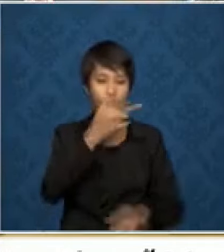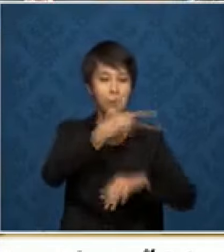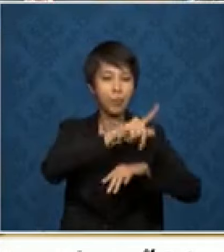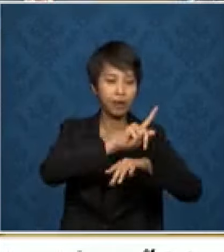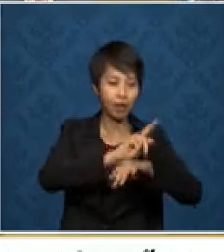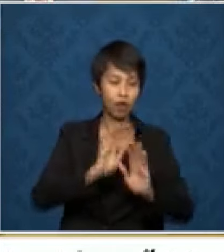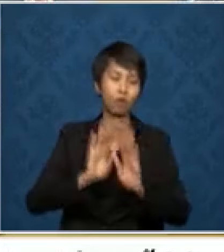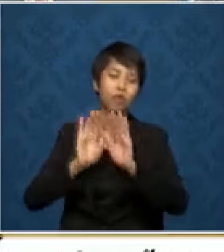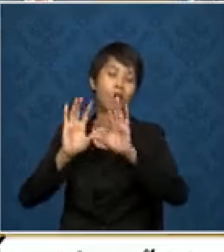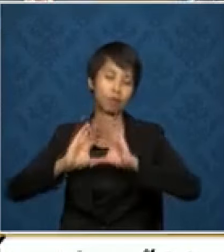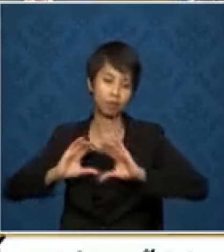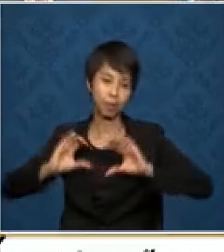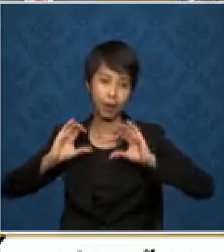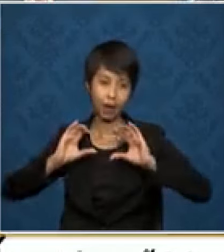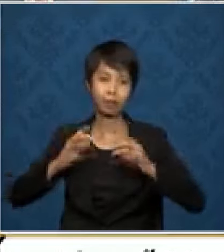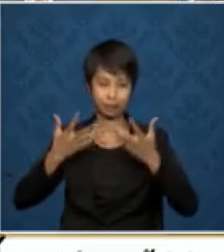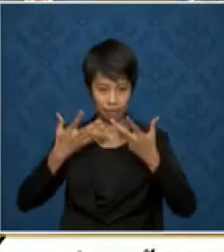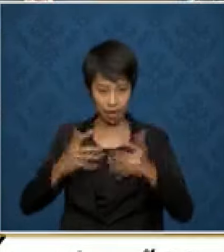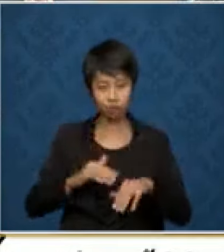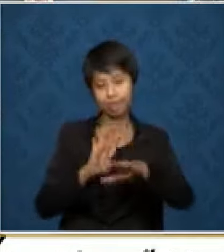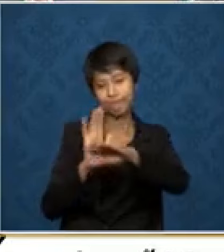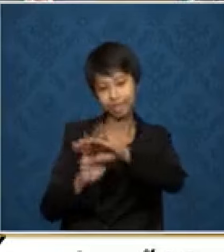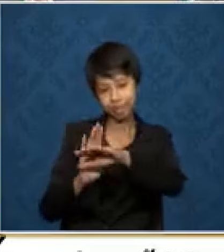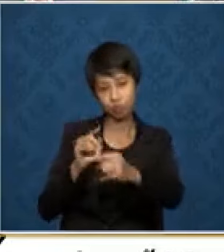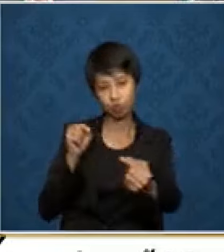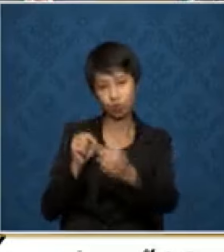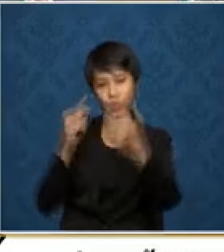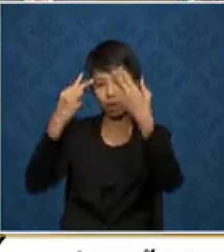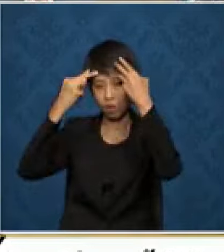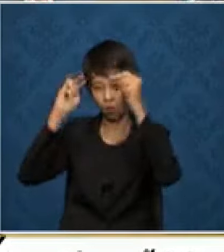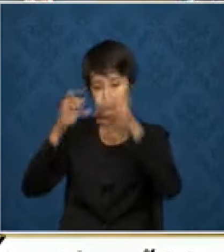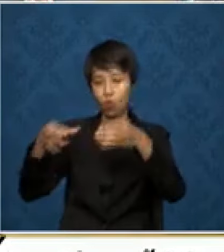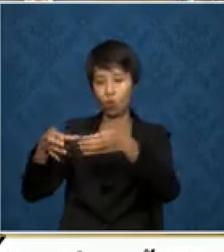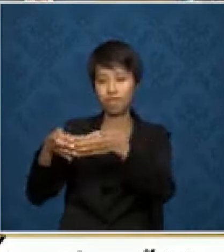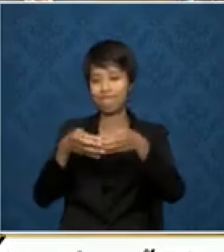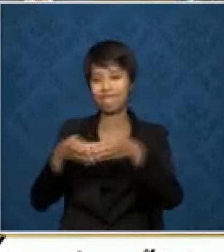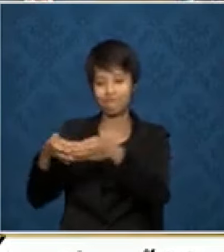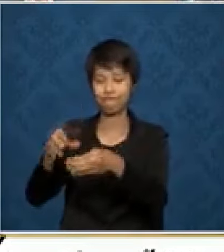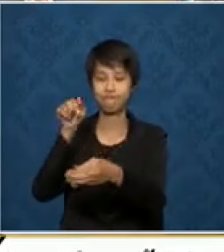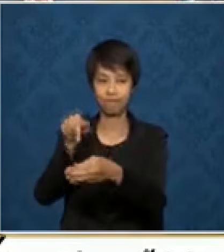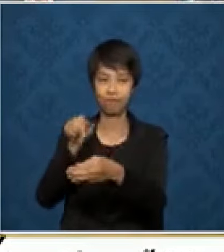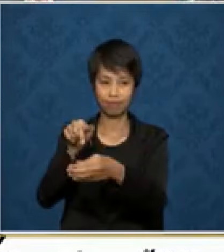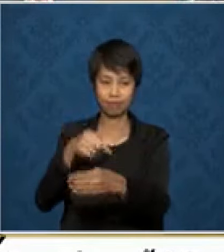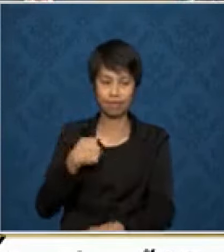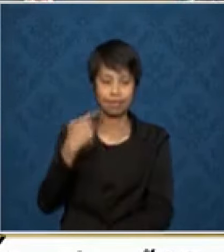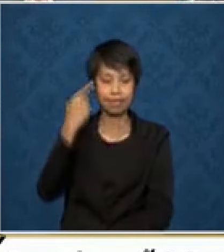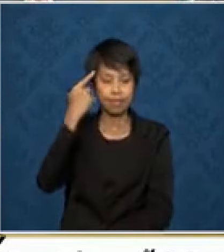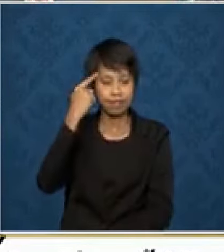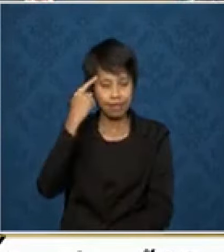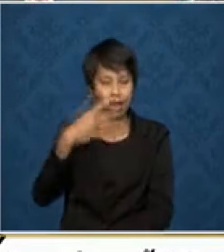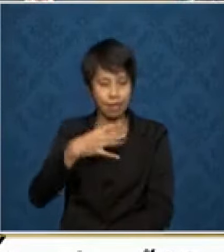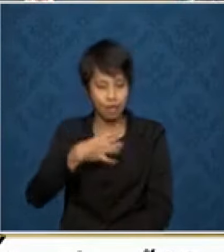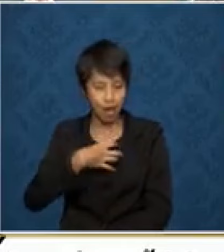รัฐบาลและเพื่อส่งสัญญาณเตือนนายกรัฐมนตรีและพวกพ้องว่าอย่าคิดได้คืบ